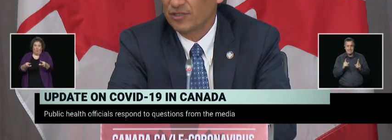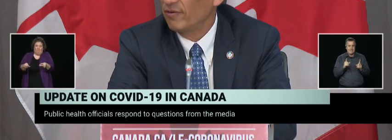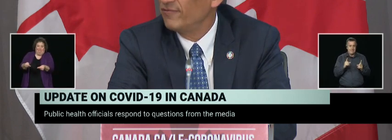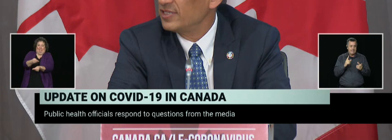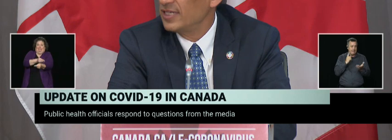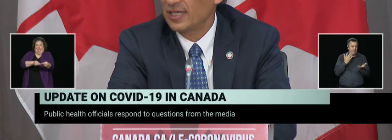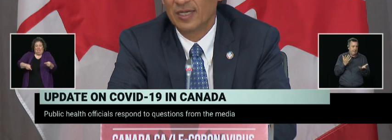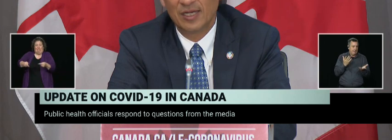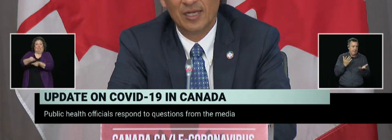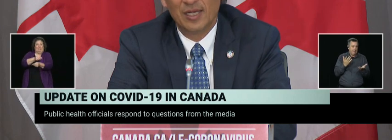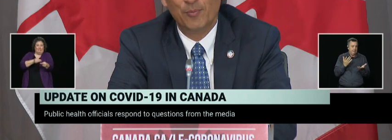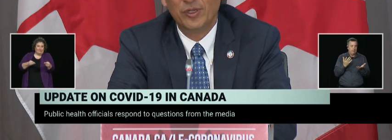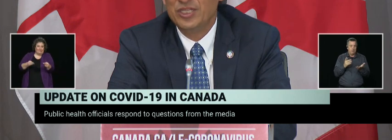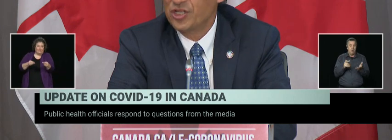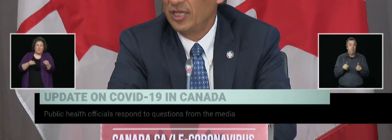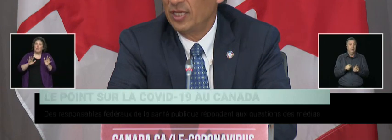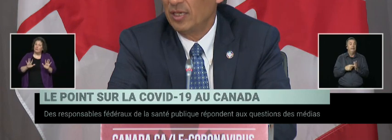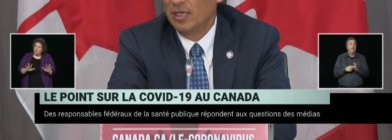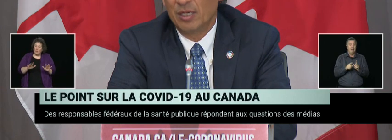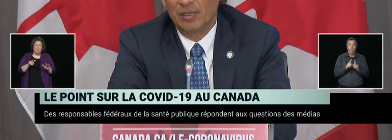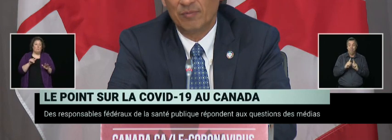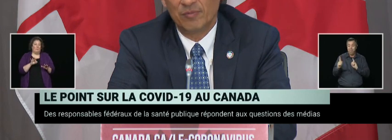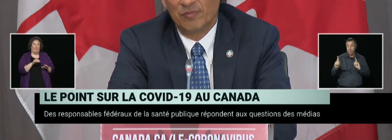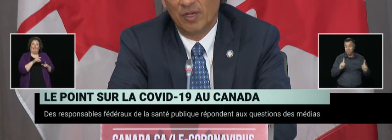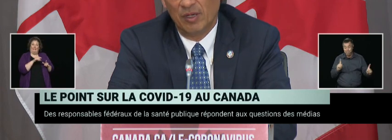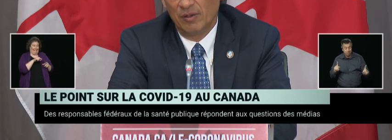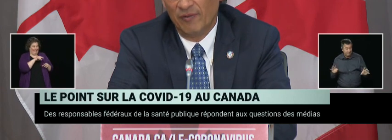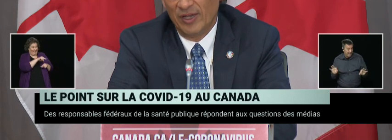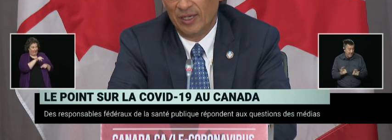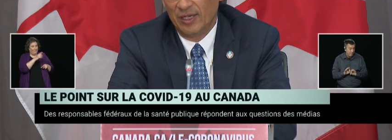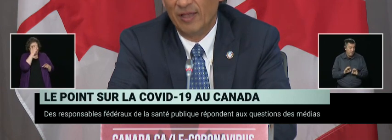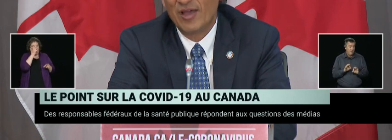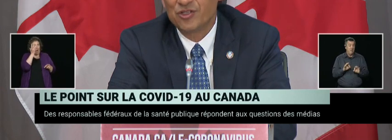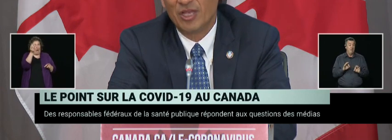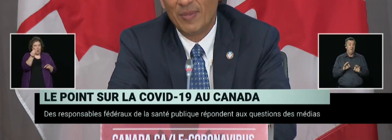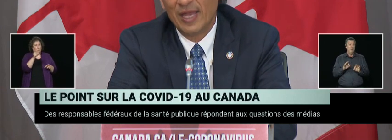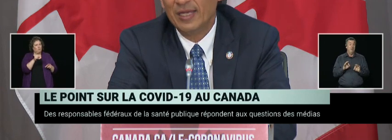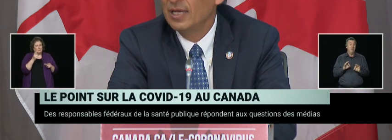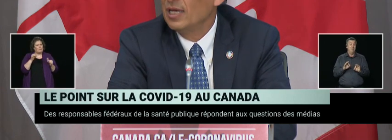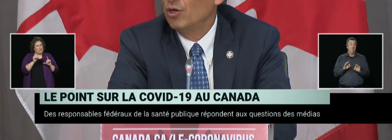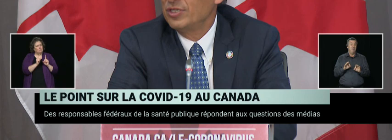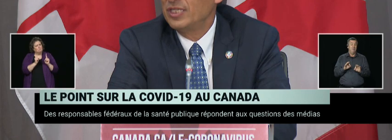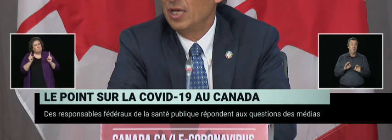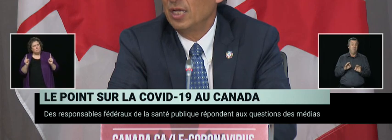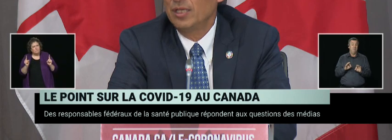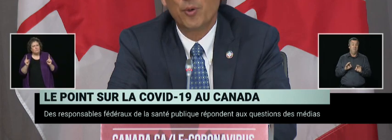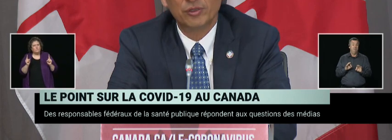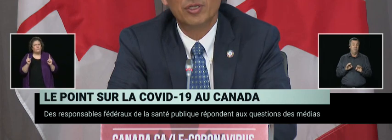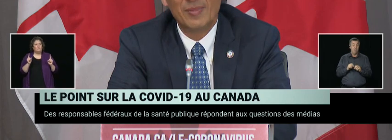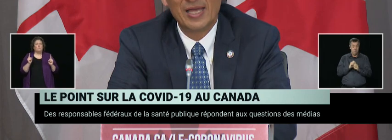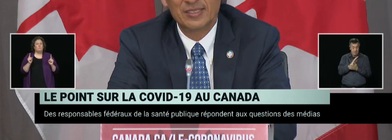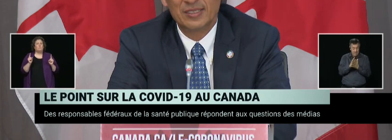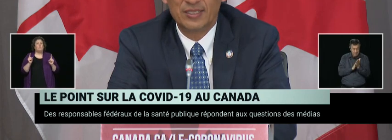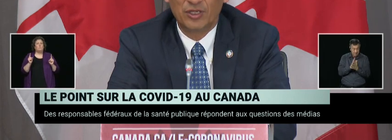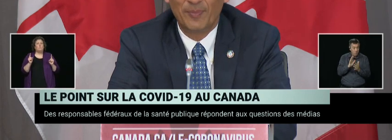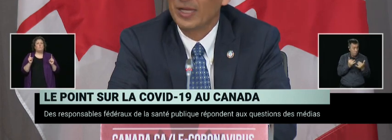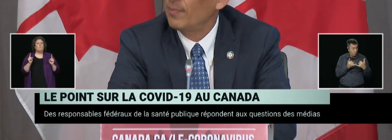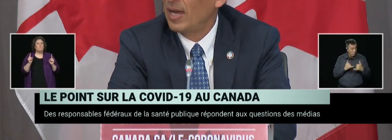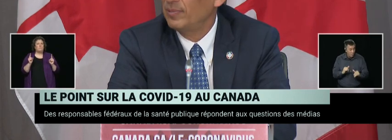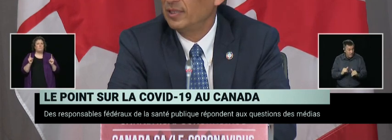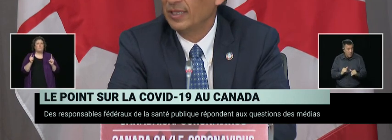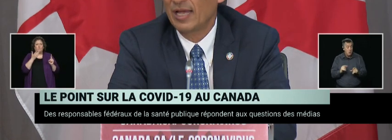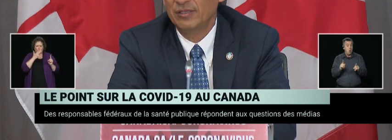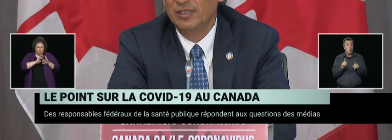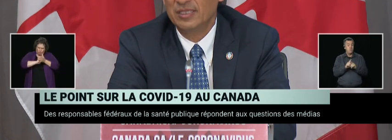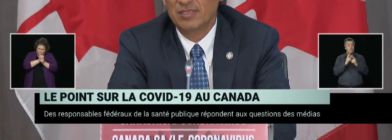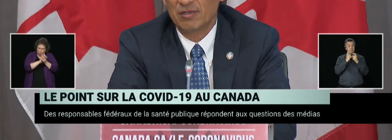distanciation physique, bonne hygiène avec le lavage des mains, aussi la porte d'un masque. Ici, on n pas